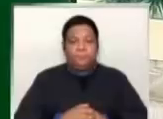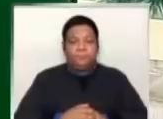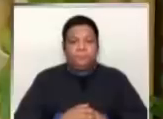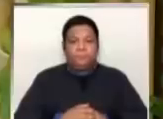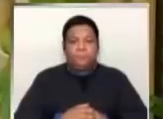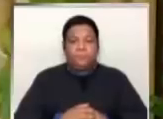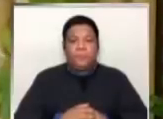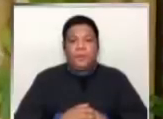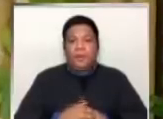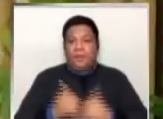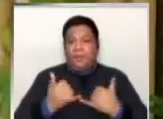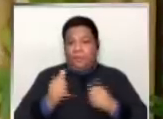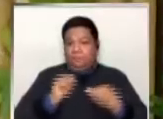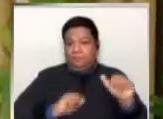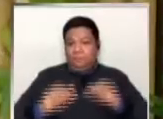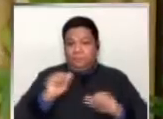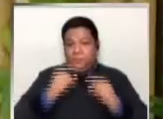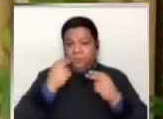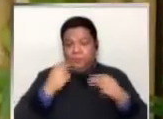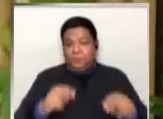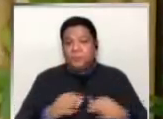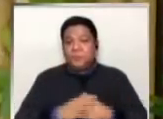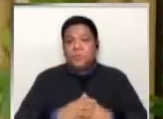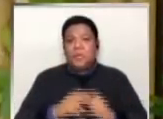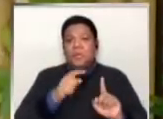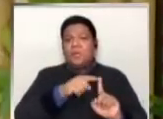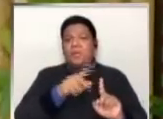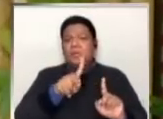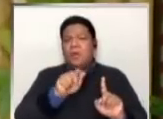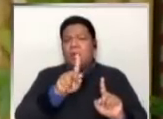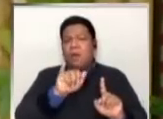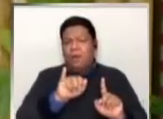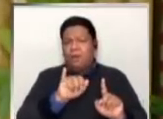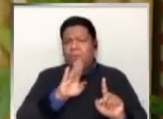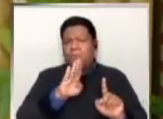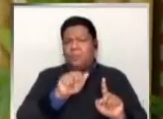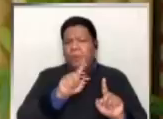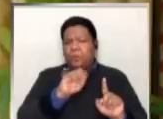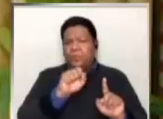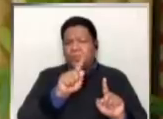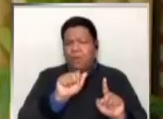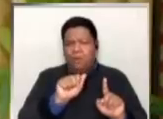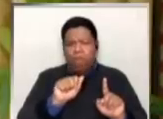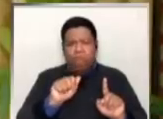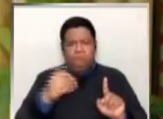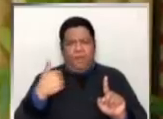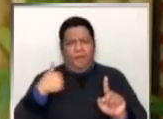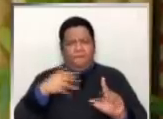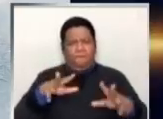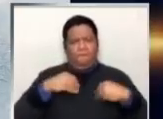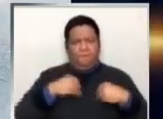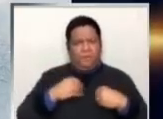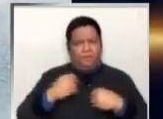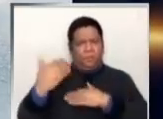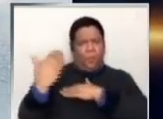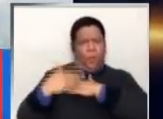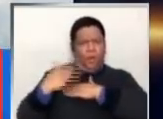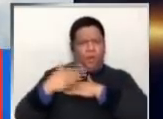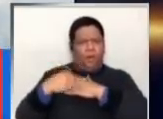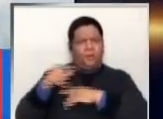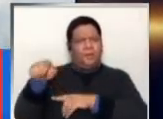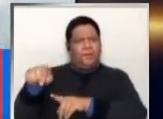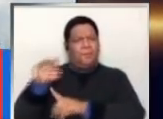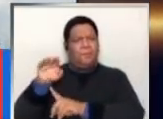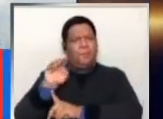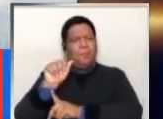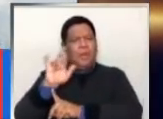Asia, Michigan na po tayo. Nakatanggap si Kakai Bautista ng warning mula sa kampo ni Thai actor Mario Maurer. Ayon sa